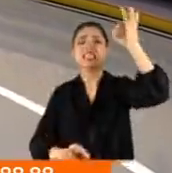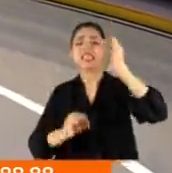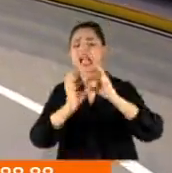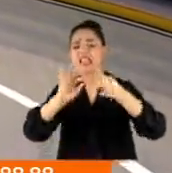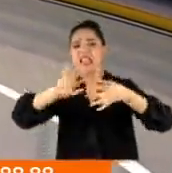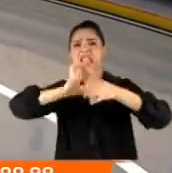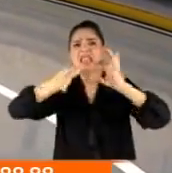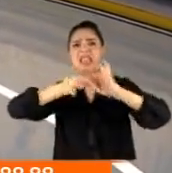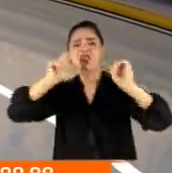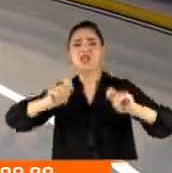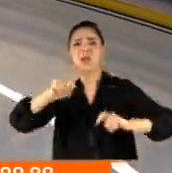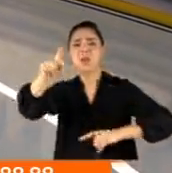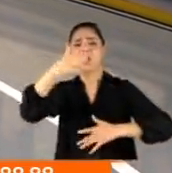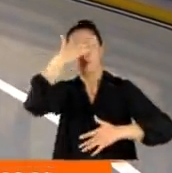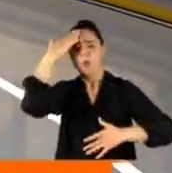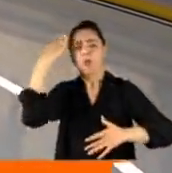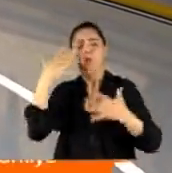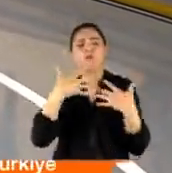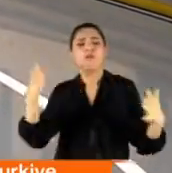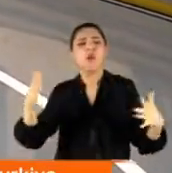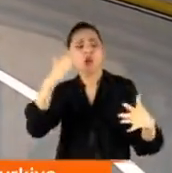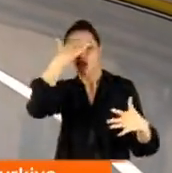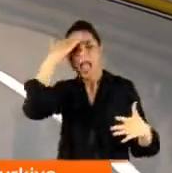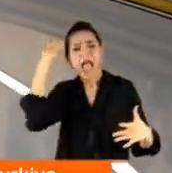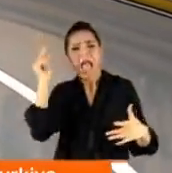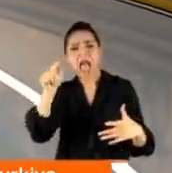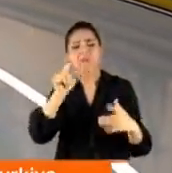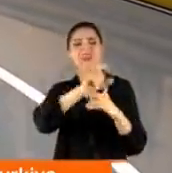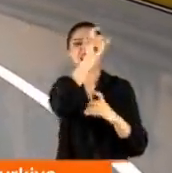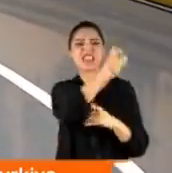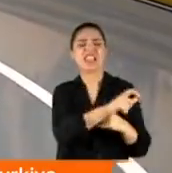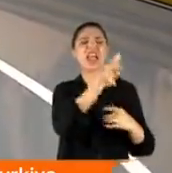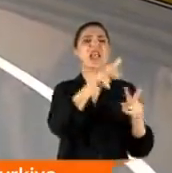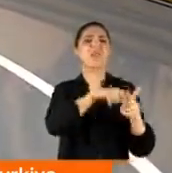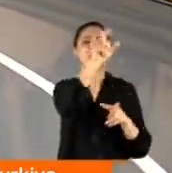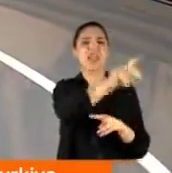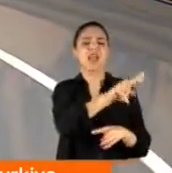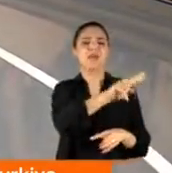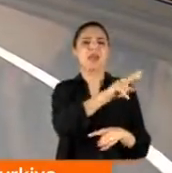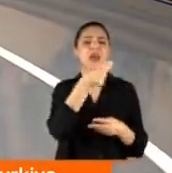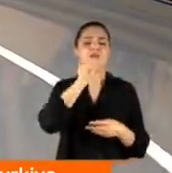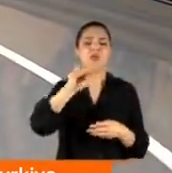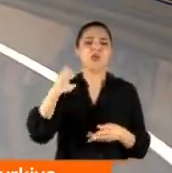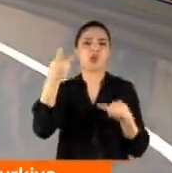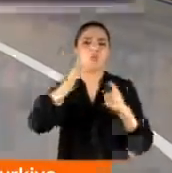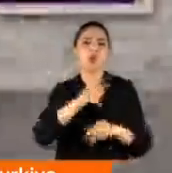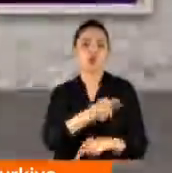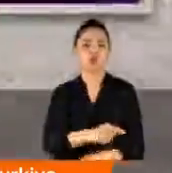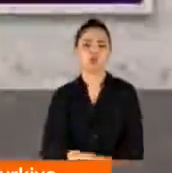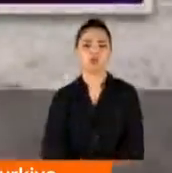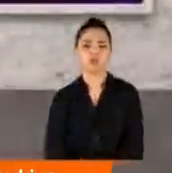Ama bu büyük çaba ne yazık ki Selim'i ve Yasemin'i kurtarmaya yetmedi.